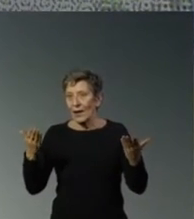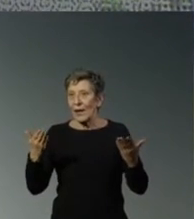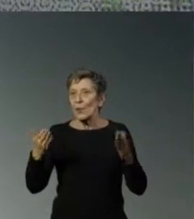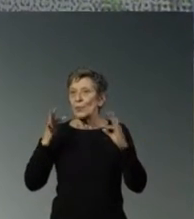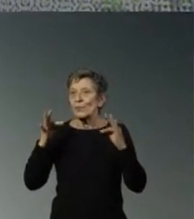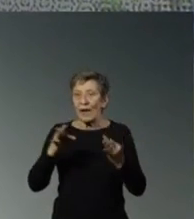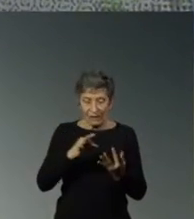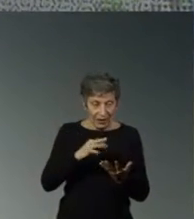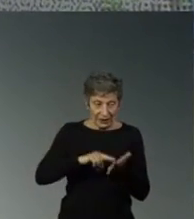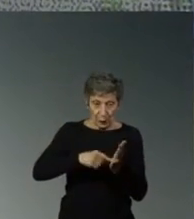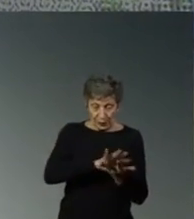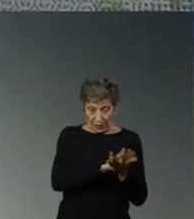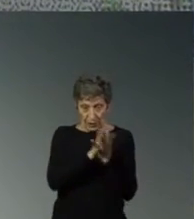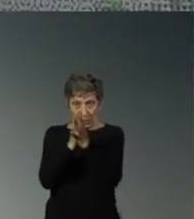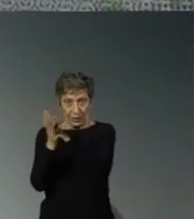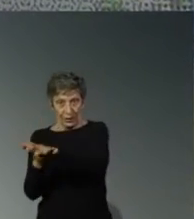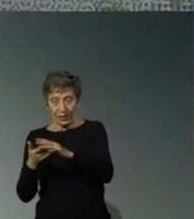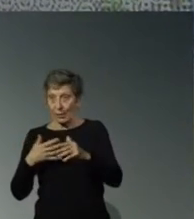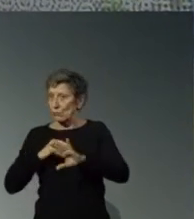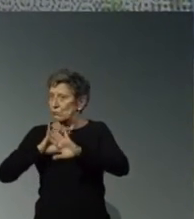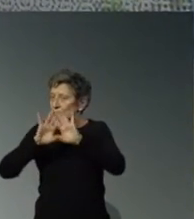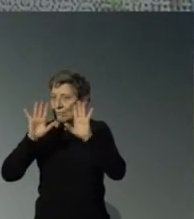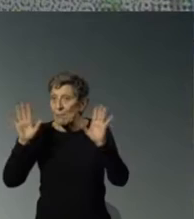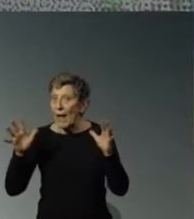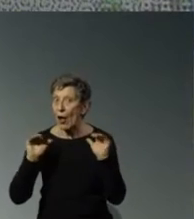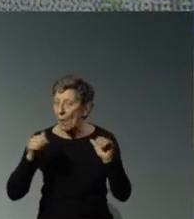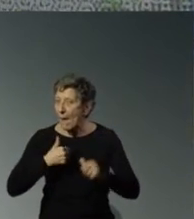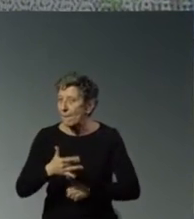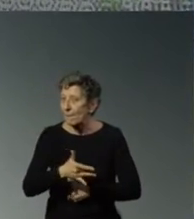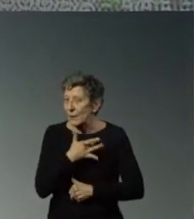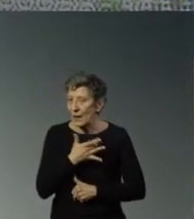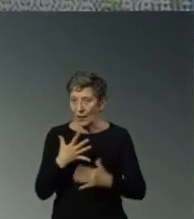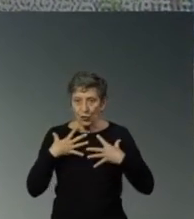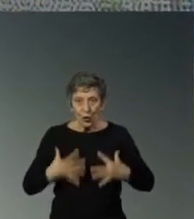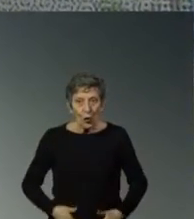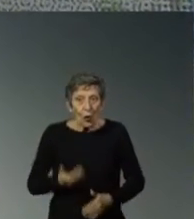transidentité, je me suis néanmoins intéressé à ce que devenaient le corps et l'affectivité